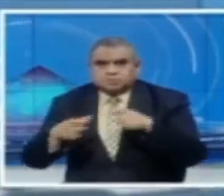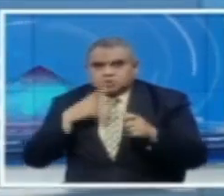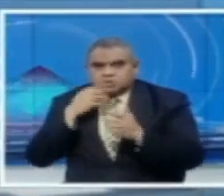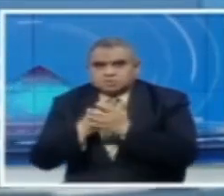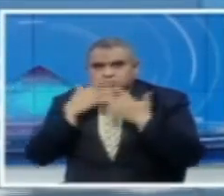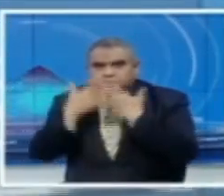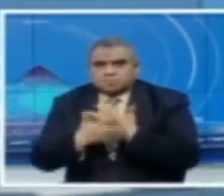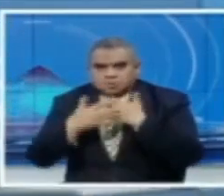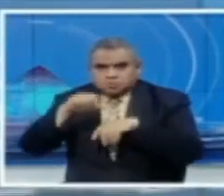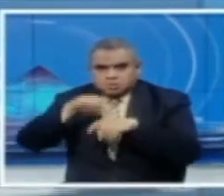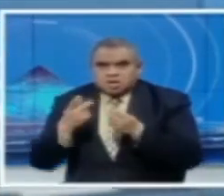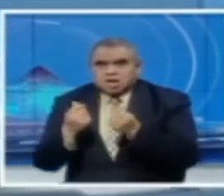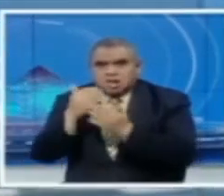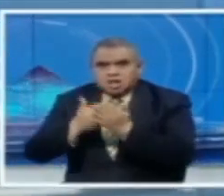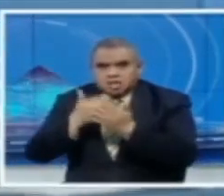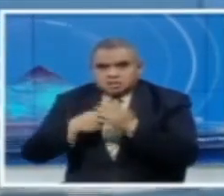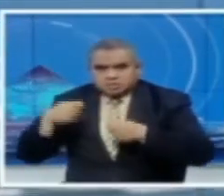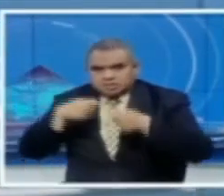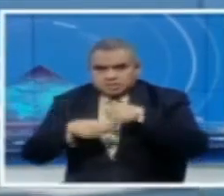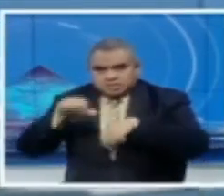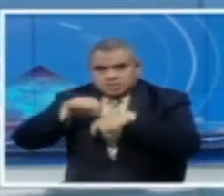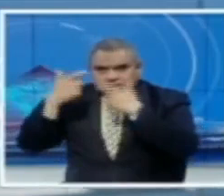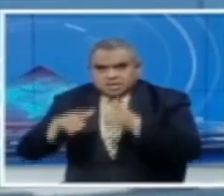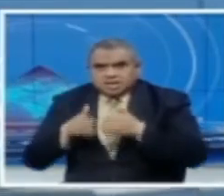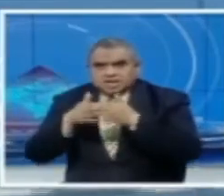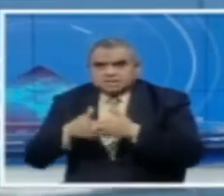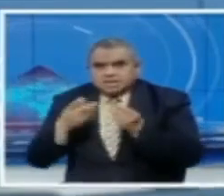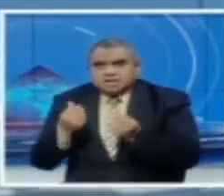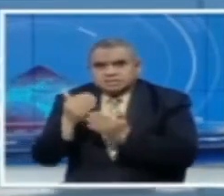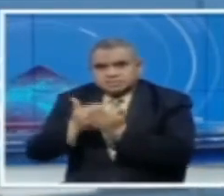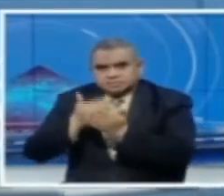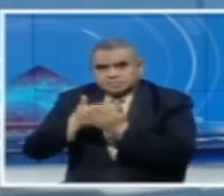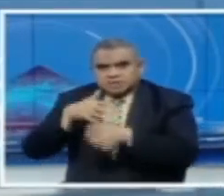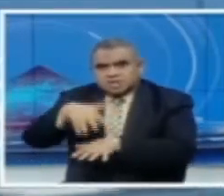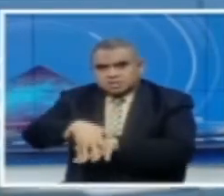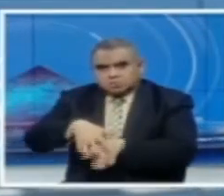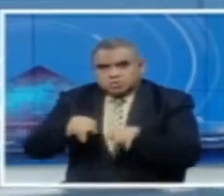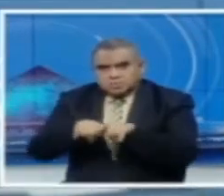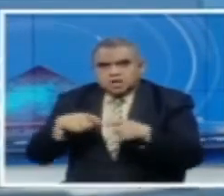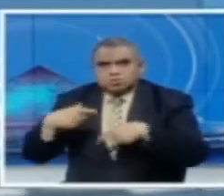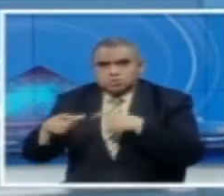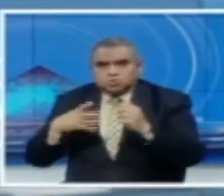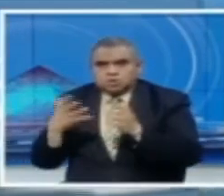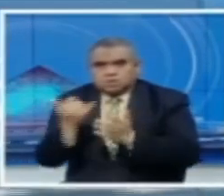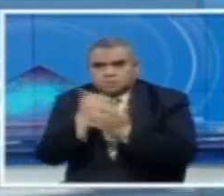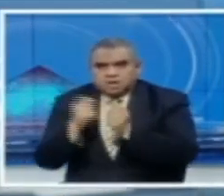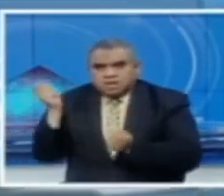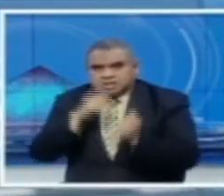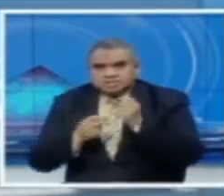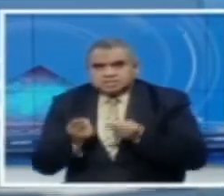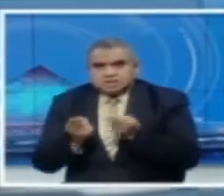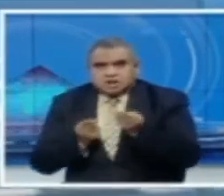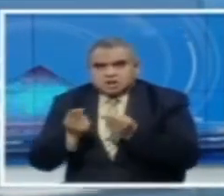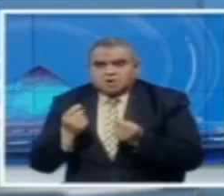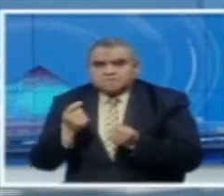المشروعات بالمنطقة الاقتصادية لقناة السويس على استثمارات توطين التكنولوجيا وامتلاك القدرة الصناعية